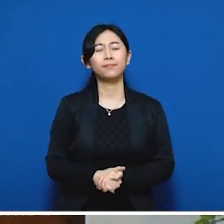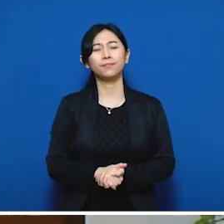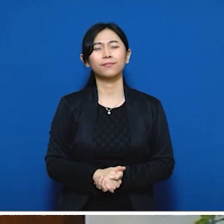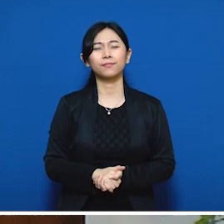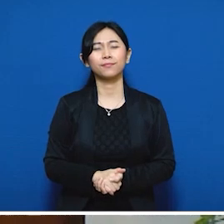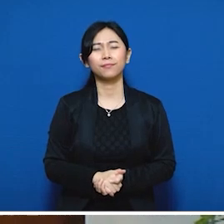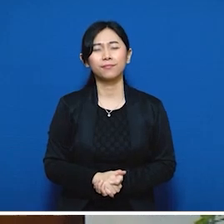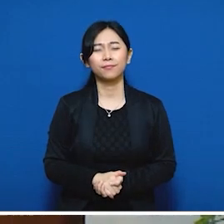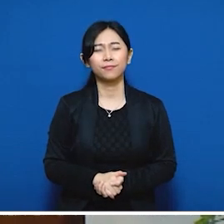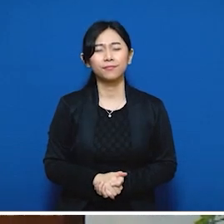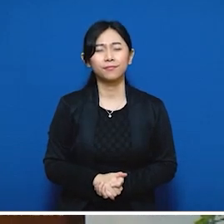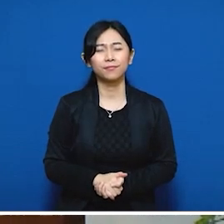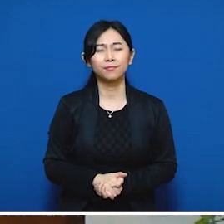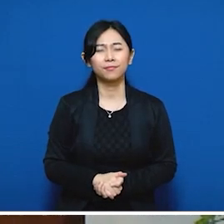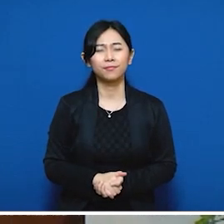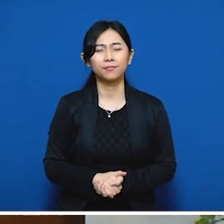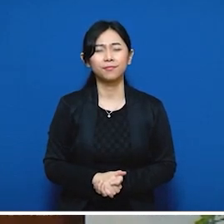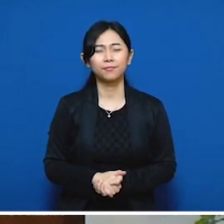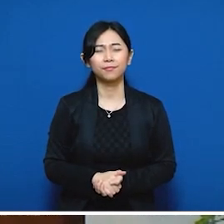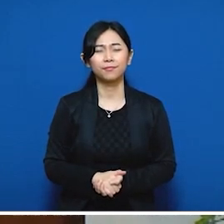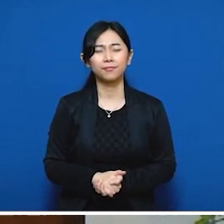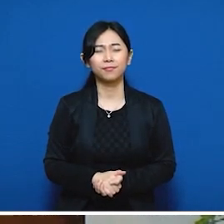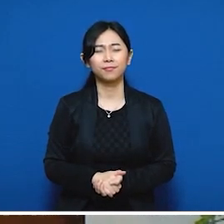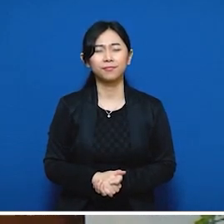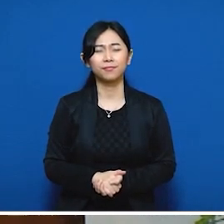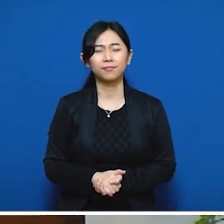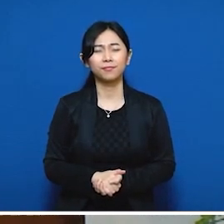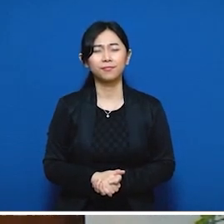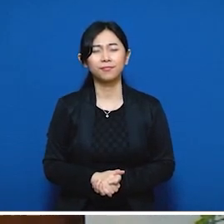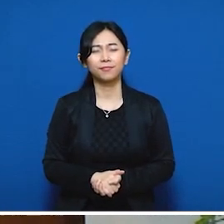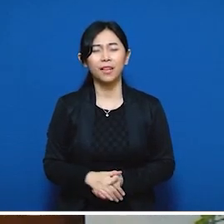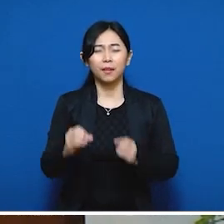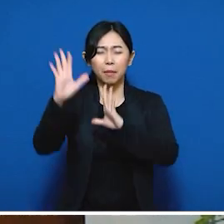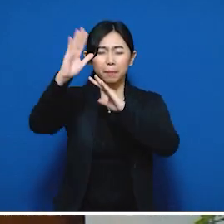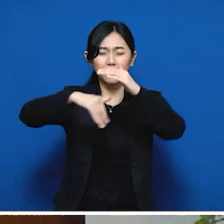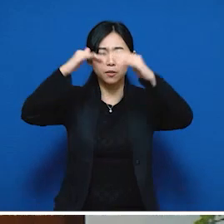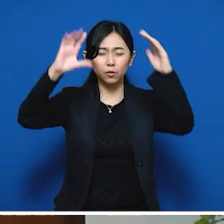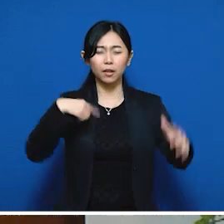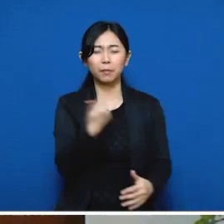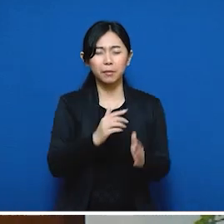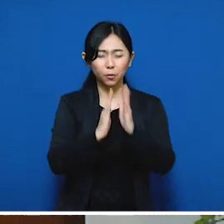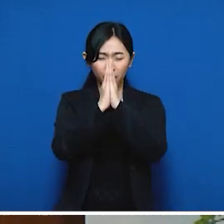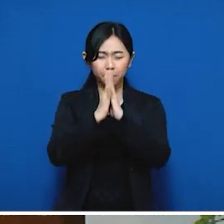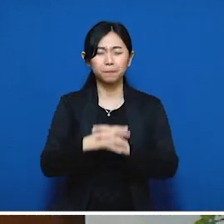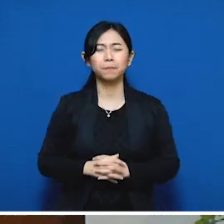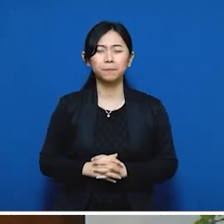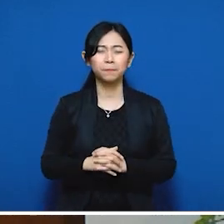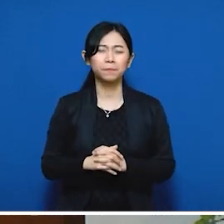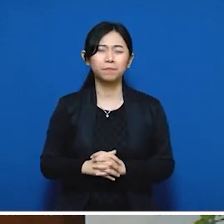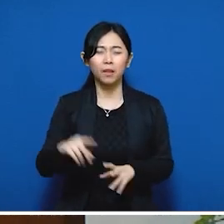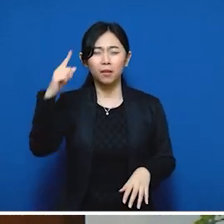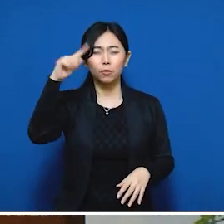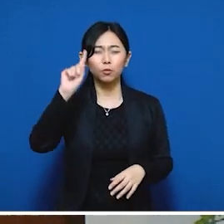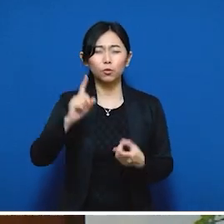warga yang sangat membutuhkan hal ini. Bapa di surga, kami mau berdoa